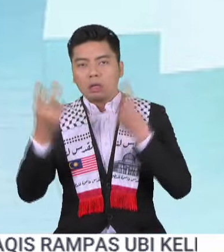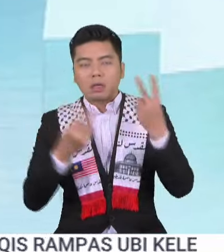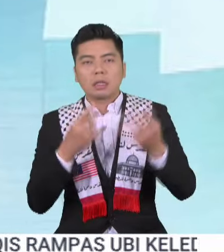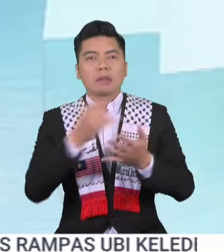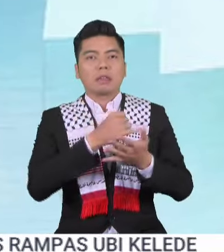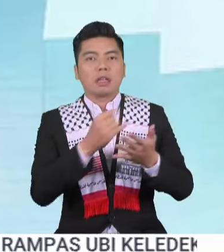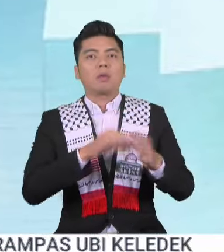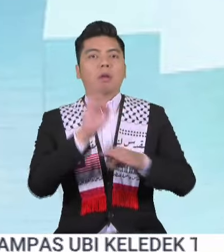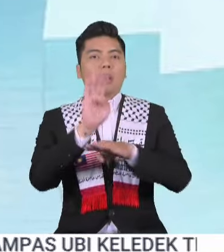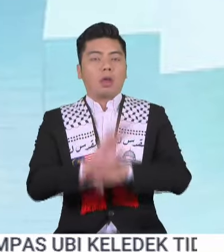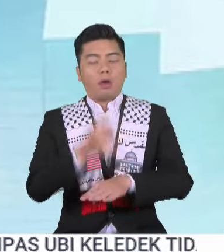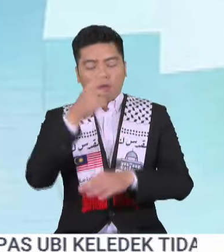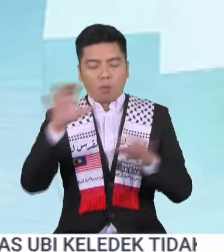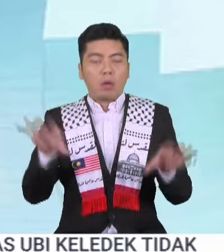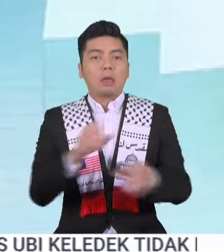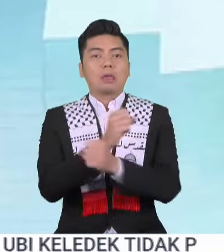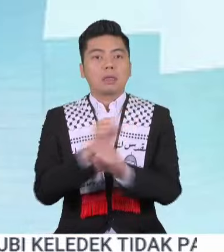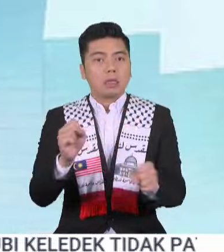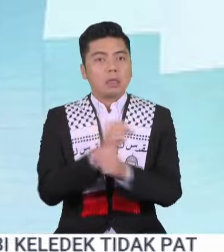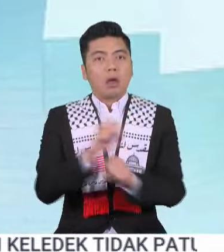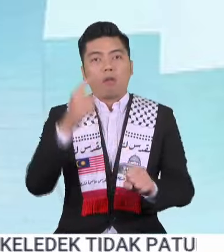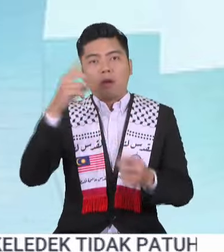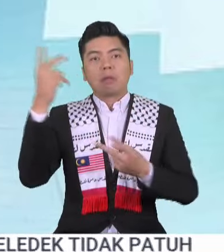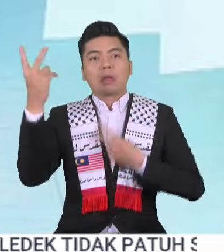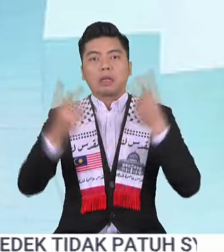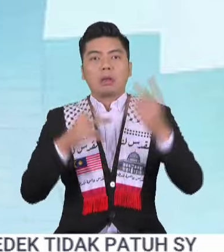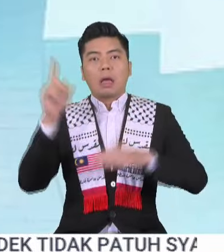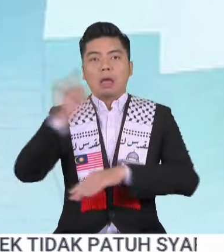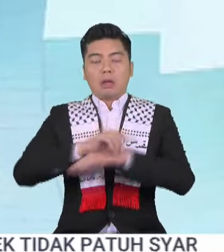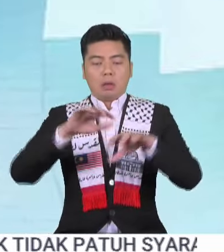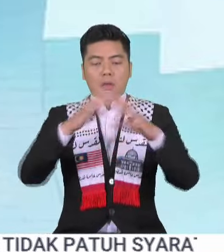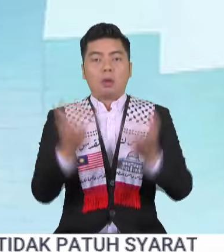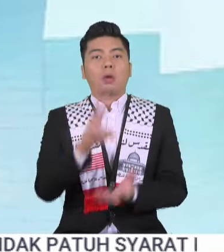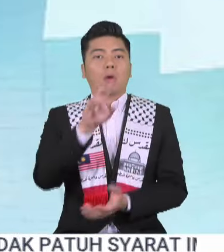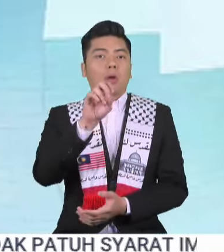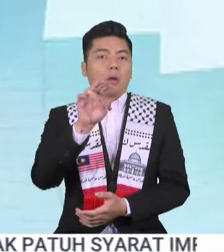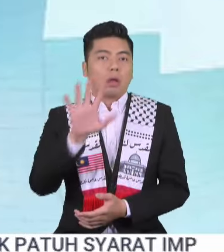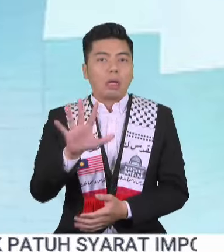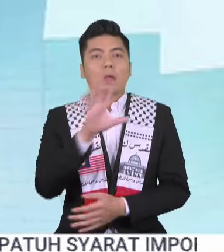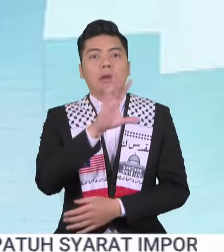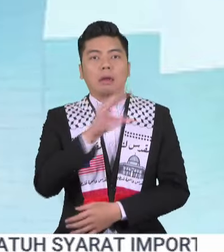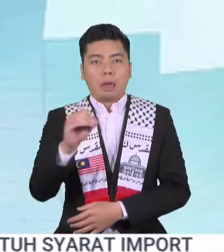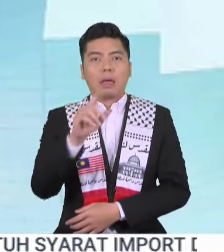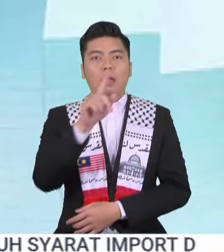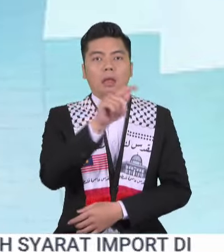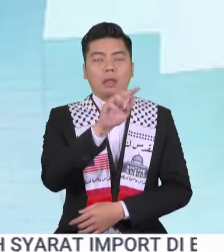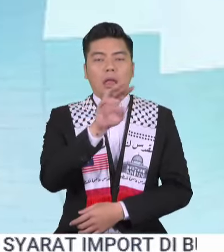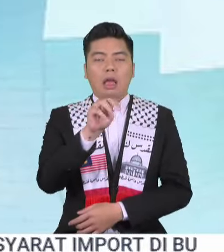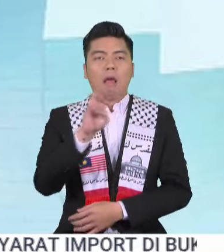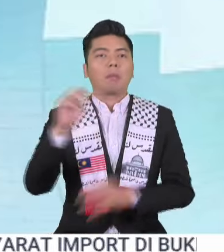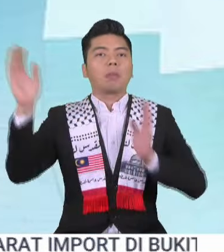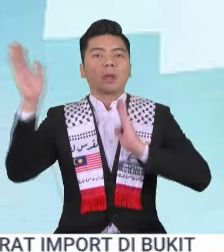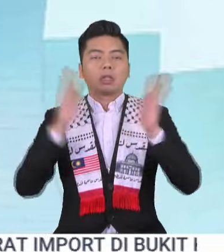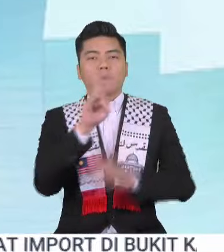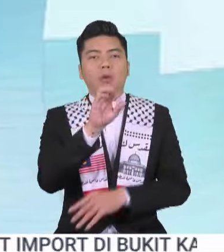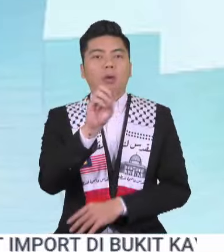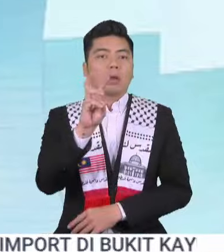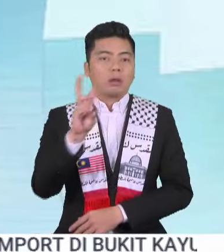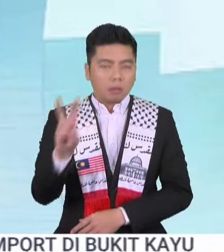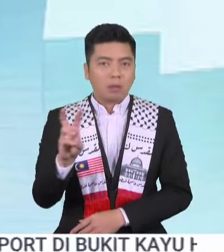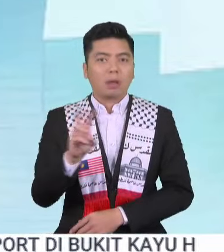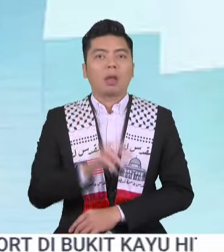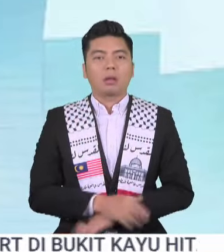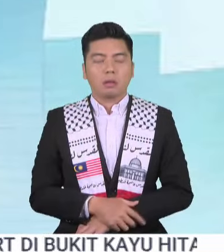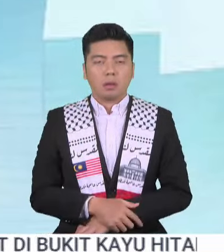melakukan persiapan sempena Hari Pelancongan Dunia 2025 serta Tahun Melawat Malaysia 2026. Kemeriahan program